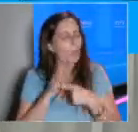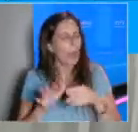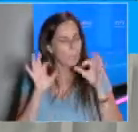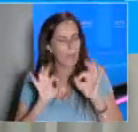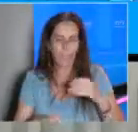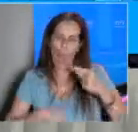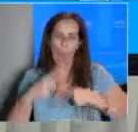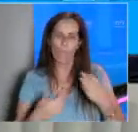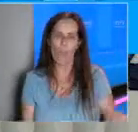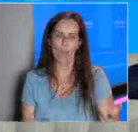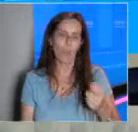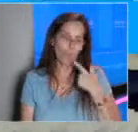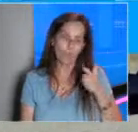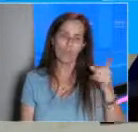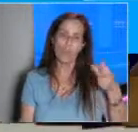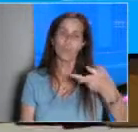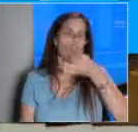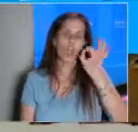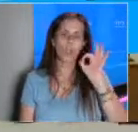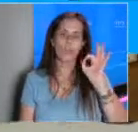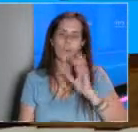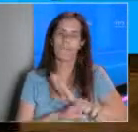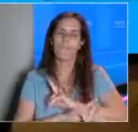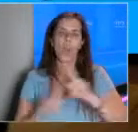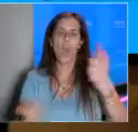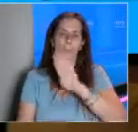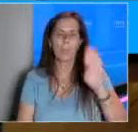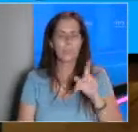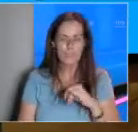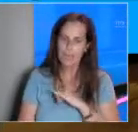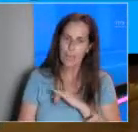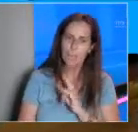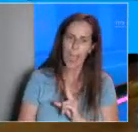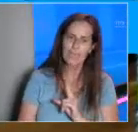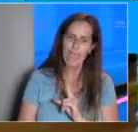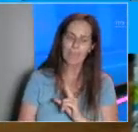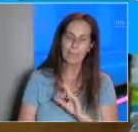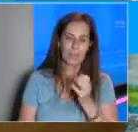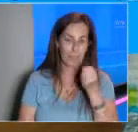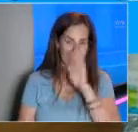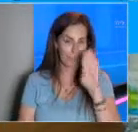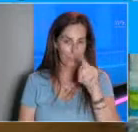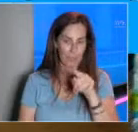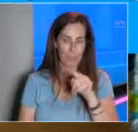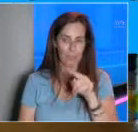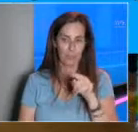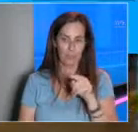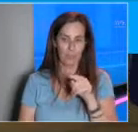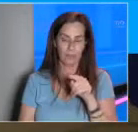באמת חלופה. הם אומרים שהם יותר טובים ורק לא נתניהו. זה מעניין, אתה יודע למה? כי אם נתניהו